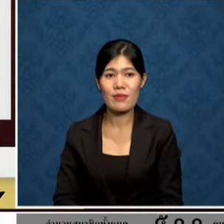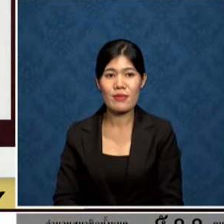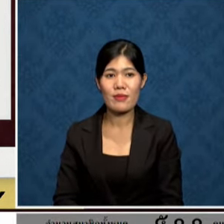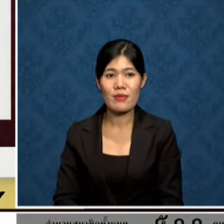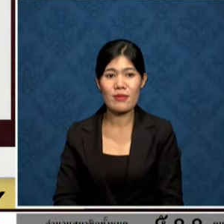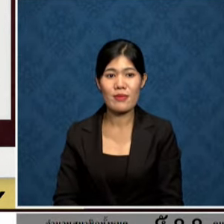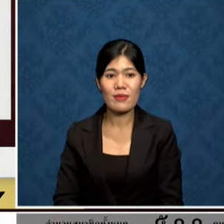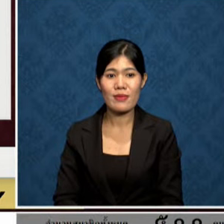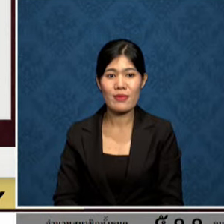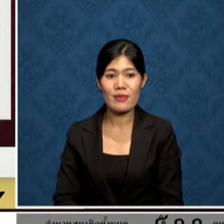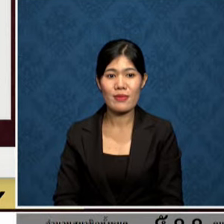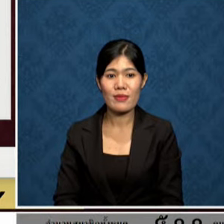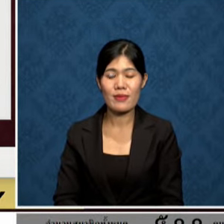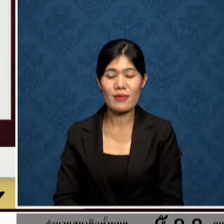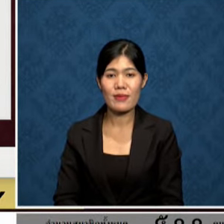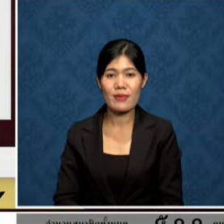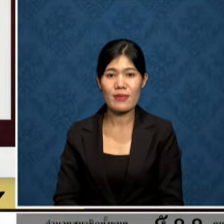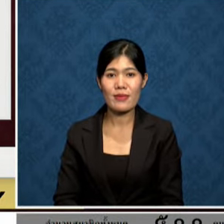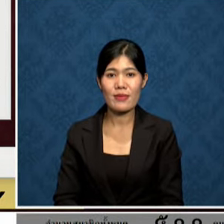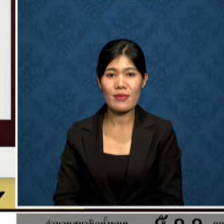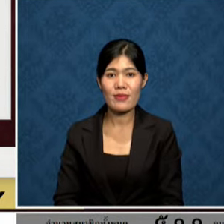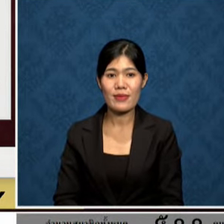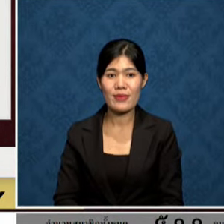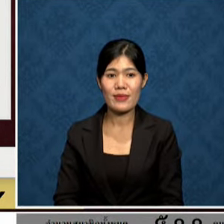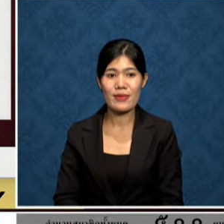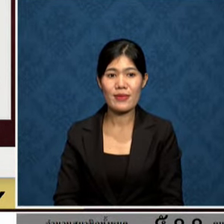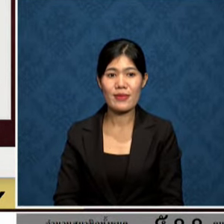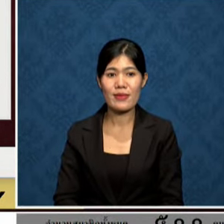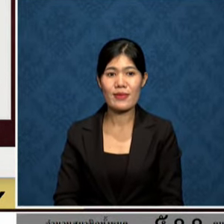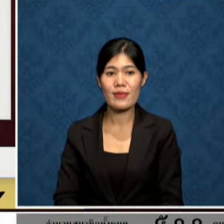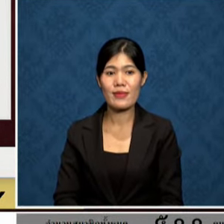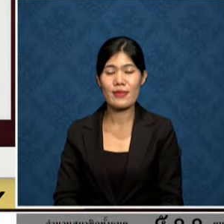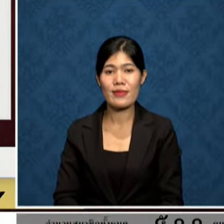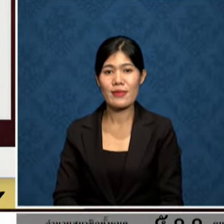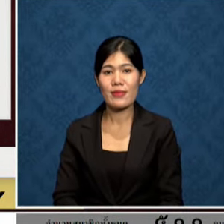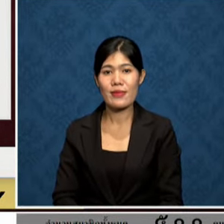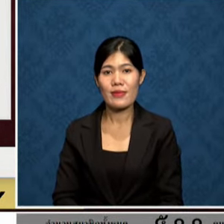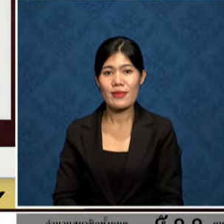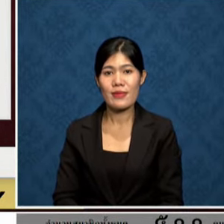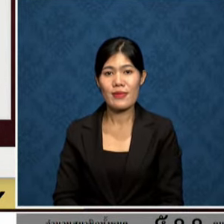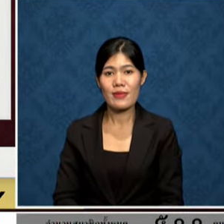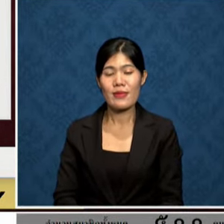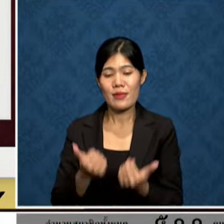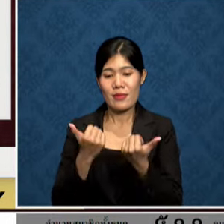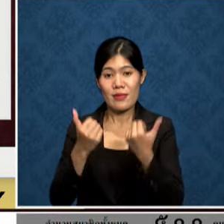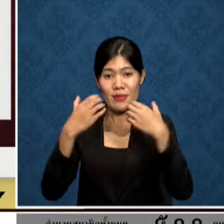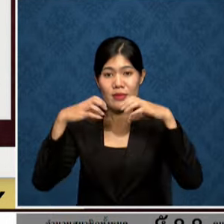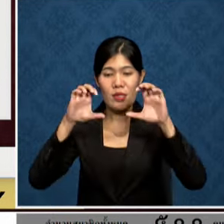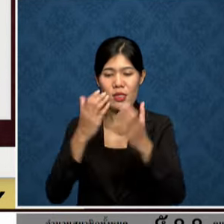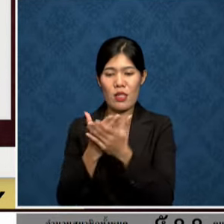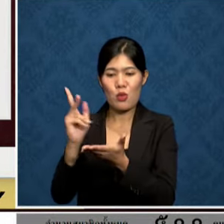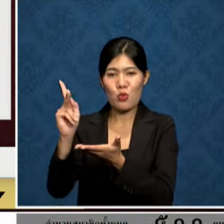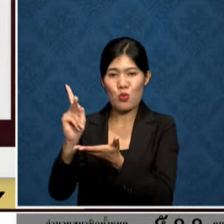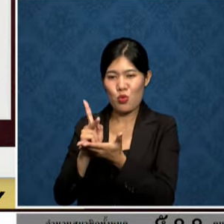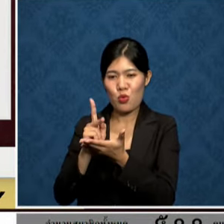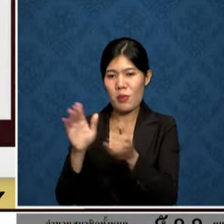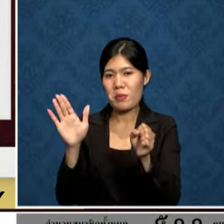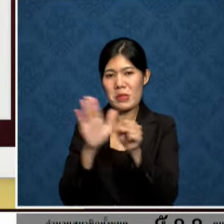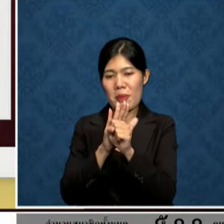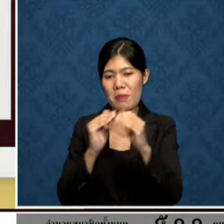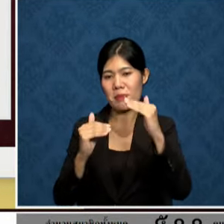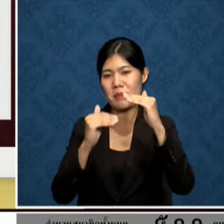ผลของการนี่ล่ะค่ะนี่มันคือผลของการที่รัฐบาลเนี่ยกู้ฉาดกู้ชดเชยขาดดุลแบบเต็มแม็กเต็มเพดาน 2ปี